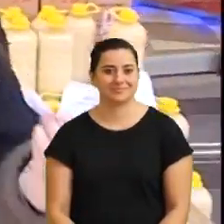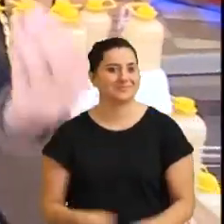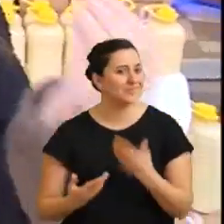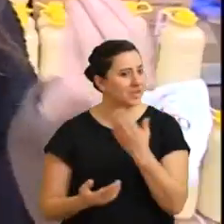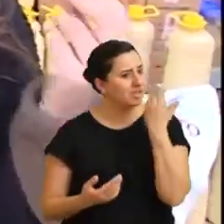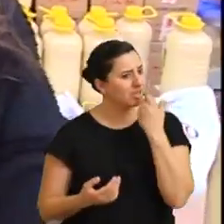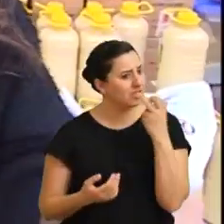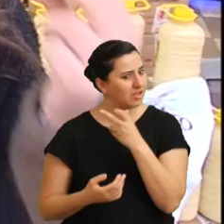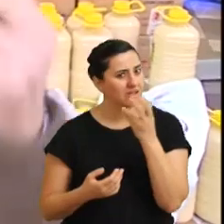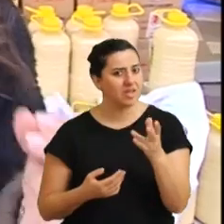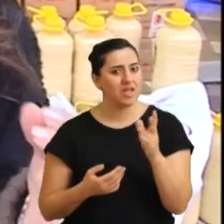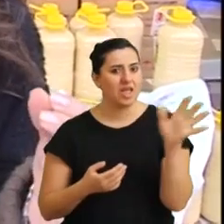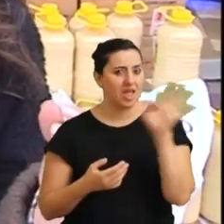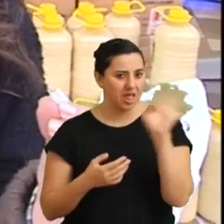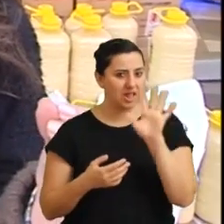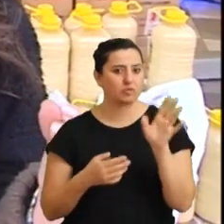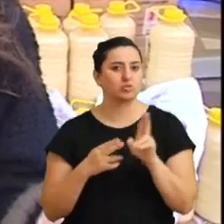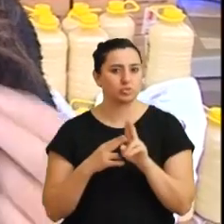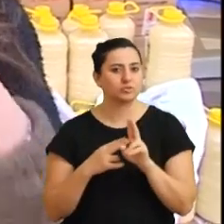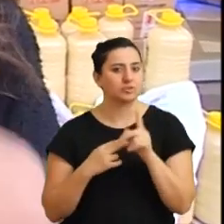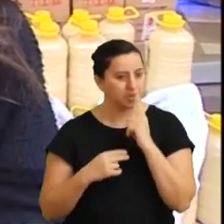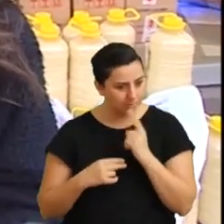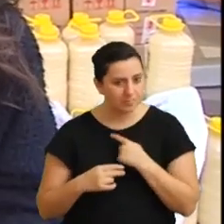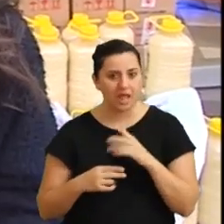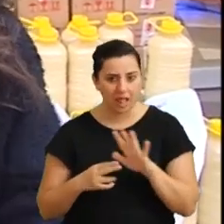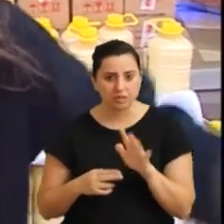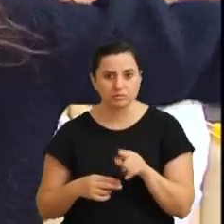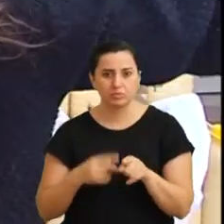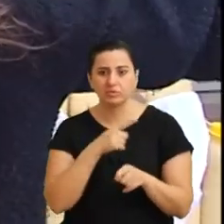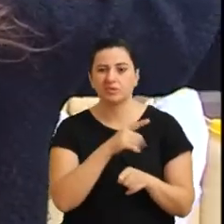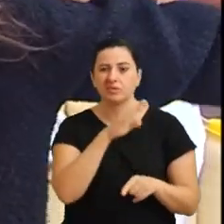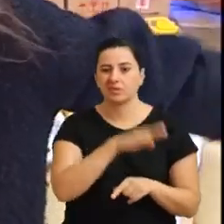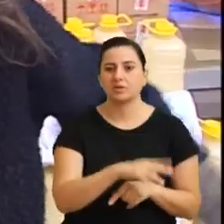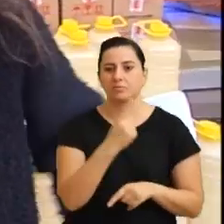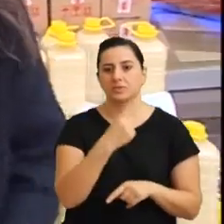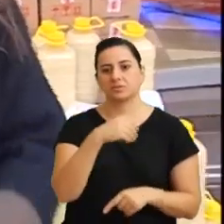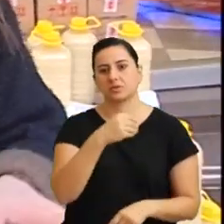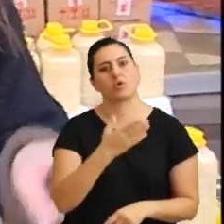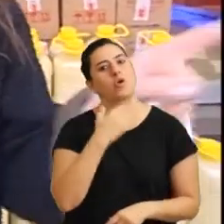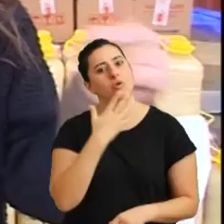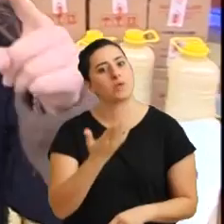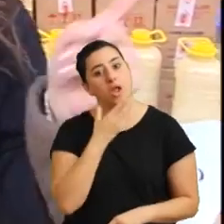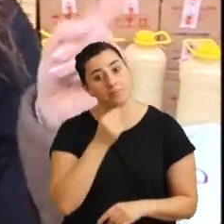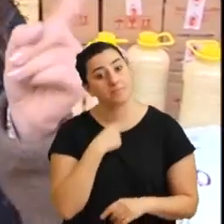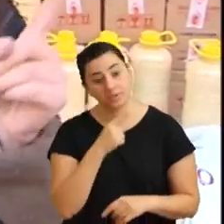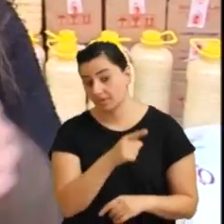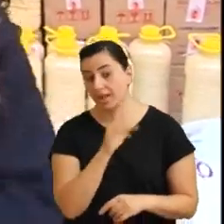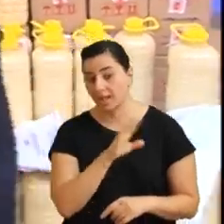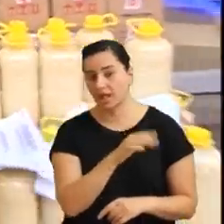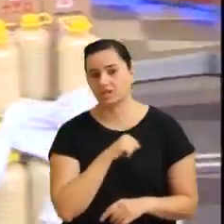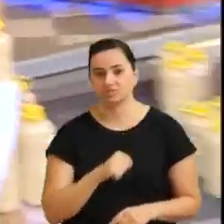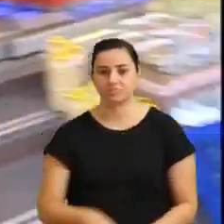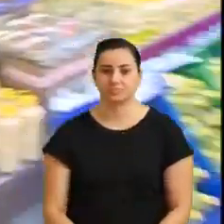Kandırıyor, yemin ederim. Bardağı dedi ki 50 kuruştan satacağız dedi. Ben tarçın burada 50 kuruştan sattım, gitti 1 liraya sattı. Yok böyle şey. Alacağım ama 50 kuruştan.